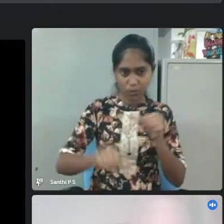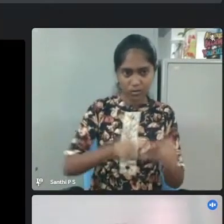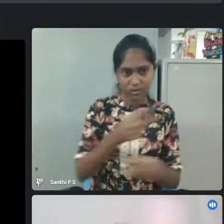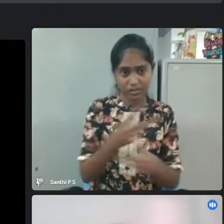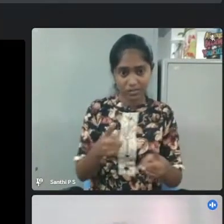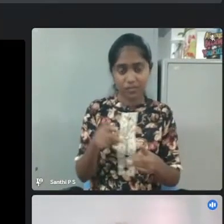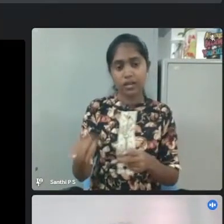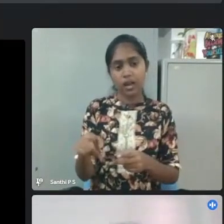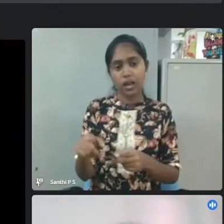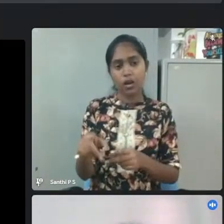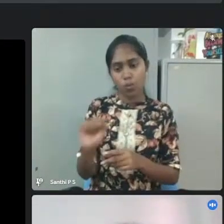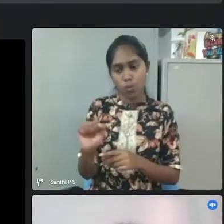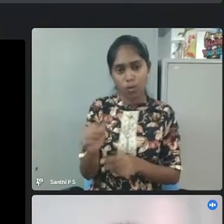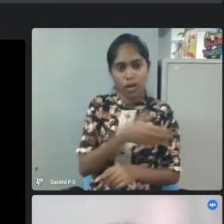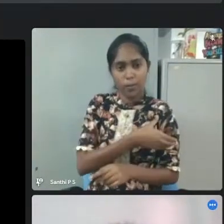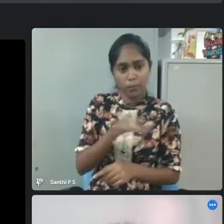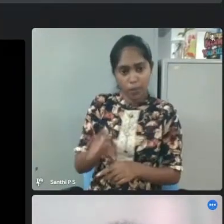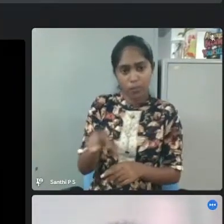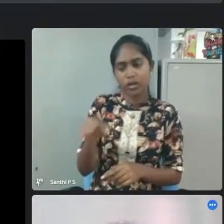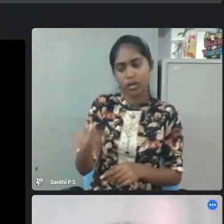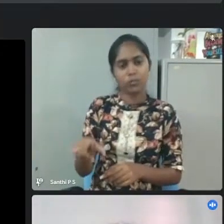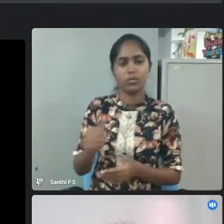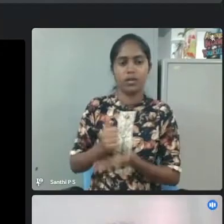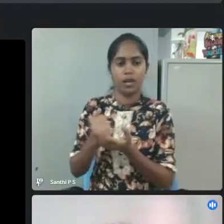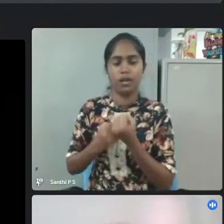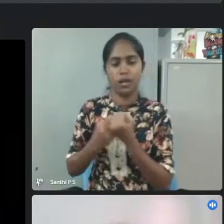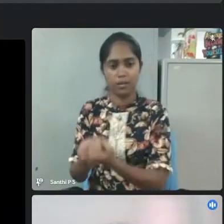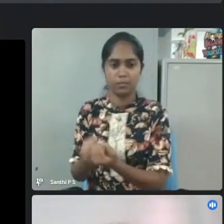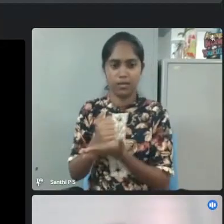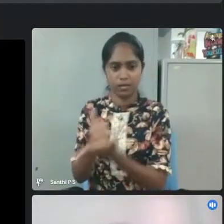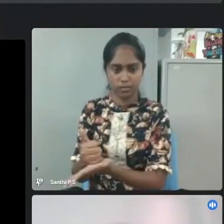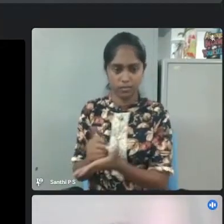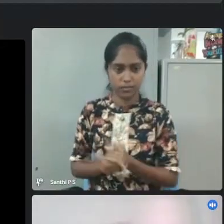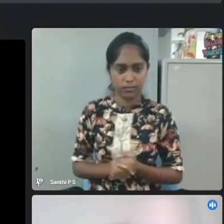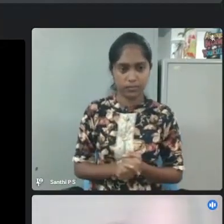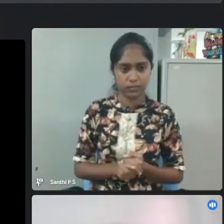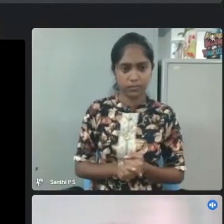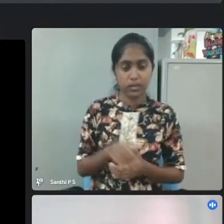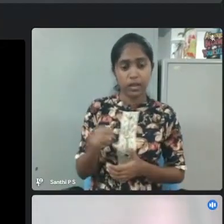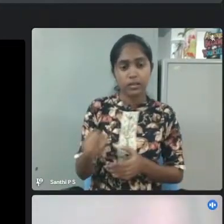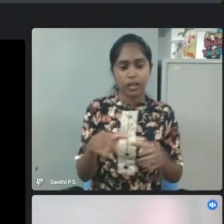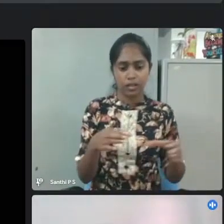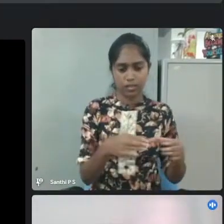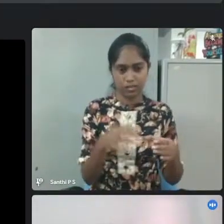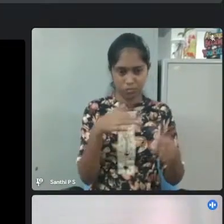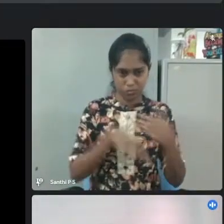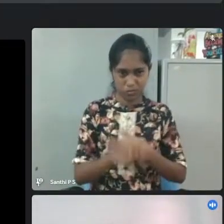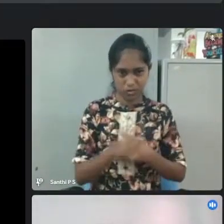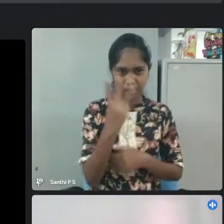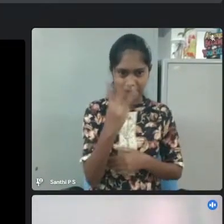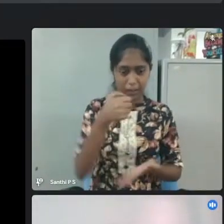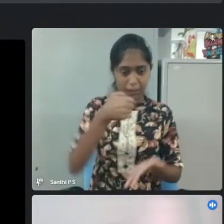കൈവരിക്കുന്നതിനും നിലനിർത്തുന്നതിനും പ്രാപ്തരാക്കുന്നുണ്ട്. ഇതിൽ 3 പ്രത്യേക ഘടകങ്ങളാണ്, അടിസ്ഥാന തത്വങ്ങൾ 3